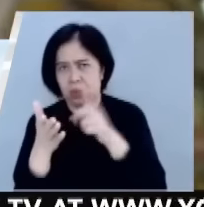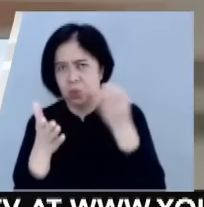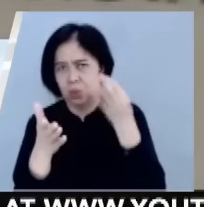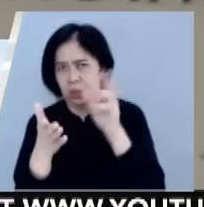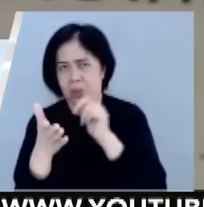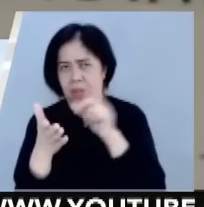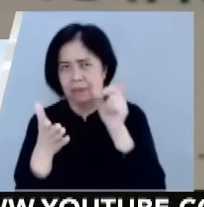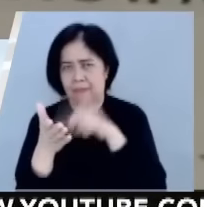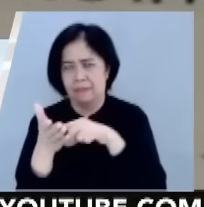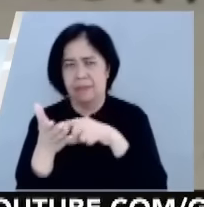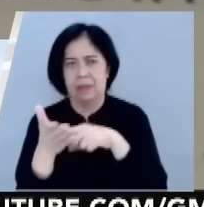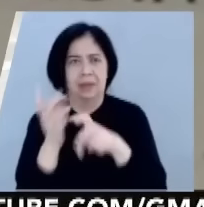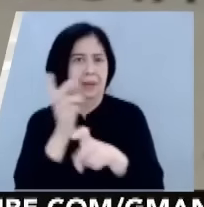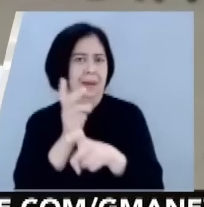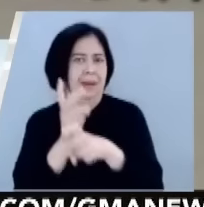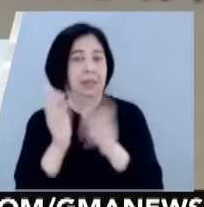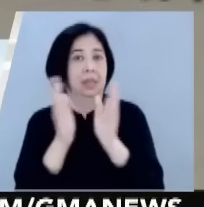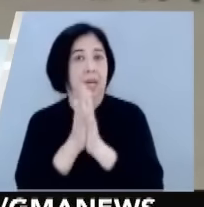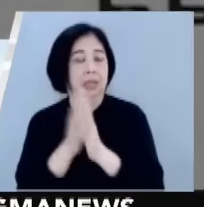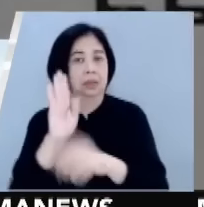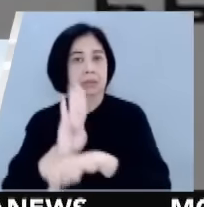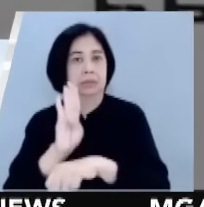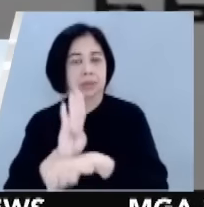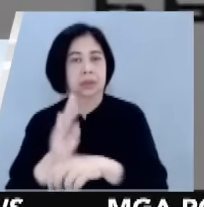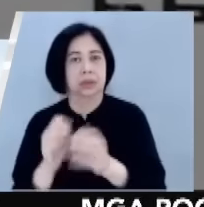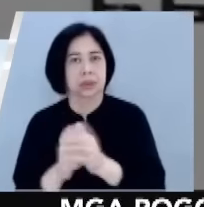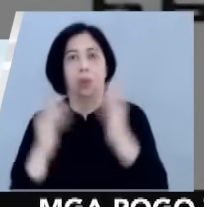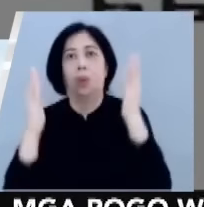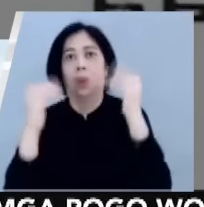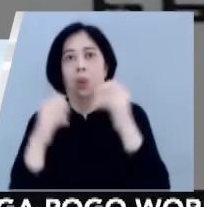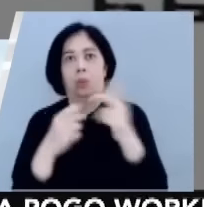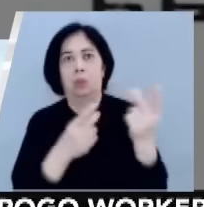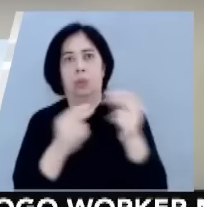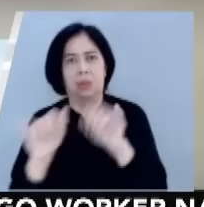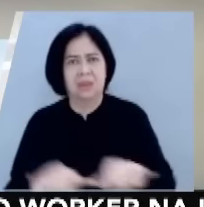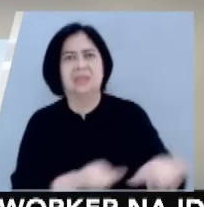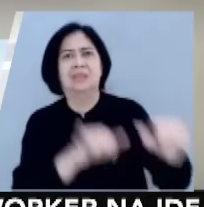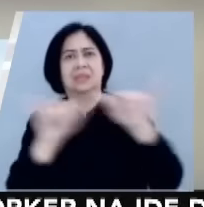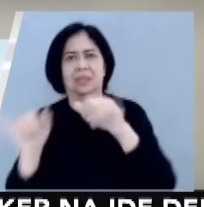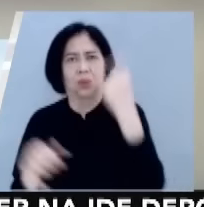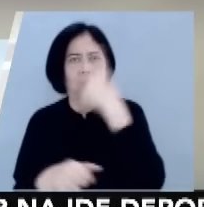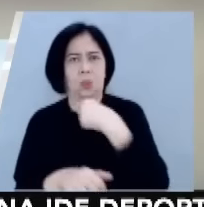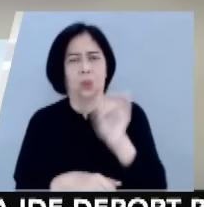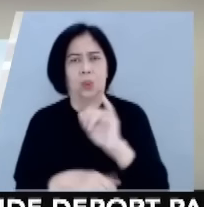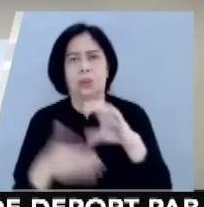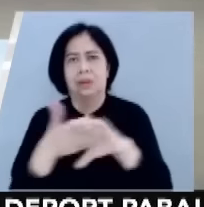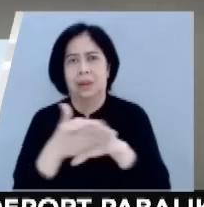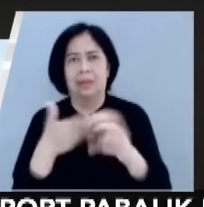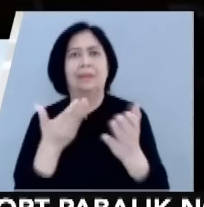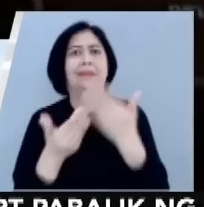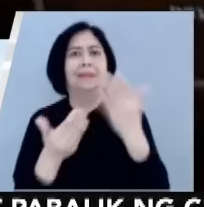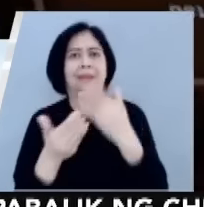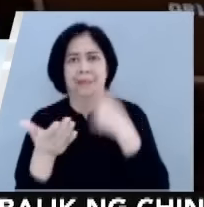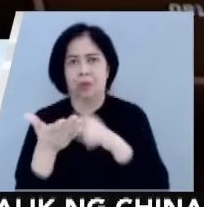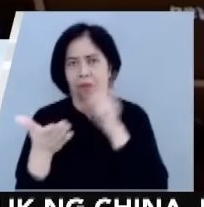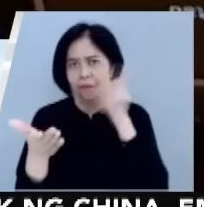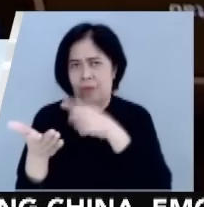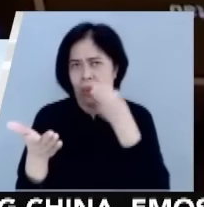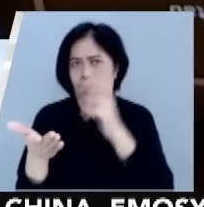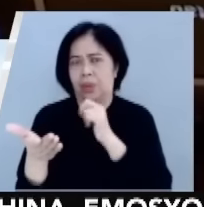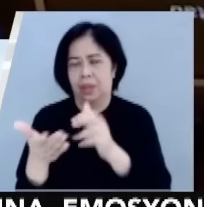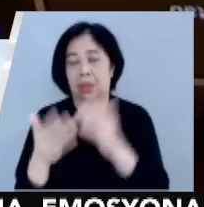card. Hiling ng mga establishmento, sana gawing iisa na lang ang itsura ng card para madali matunton ang mga peke. Sana rin